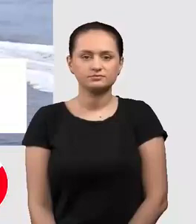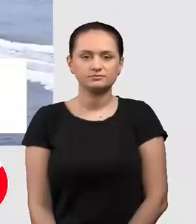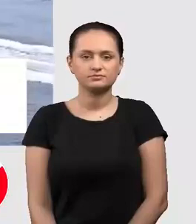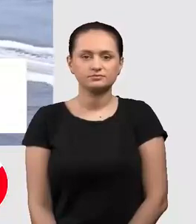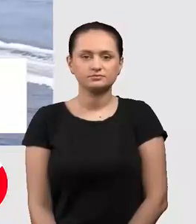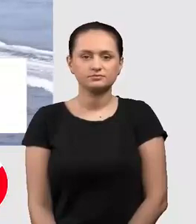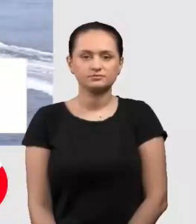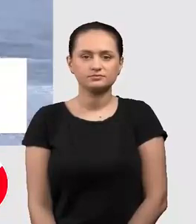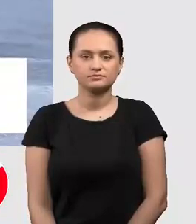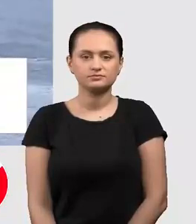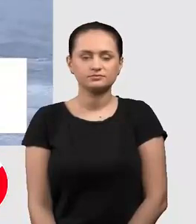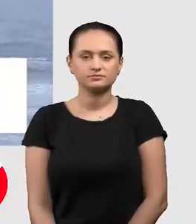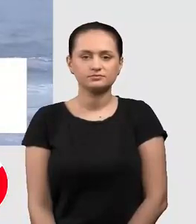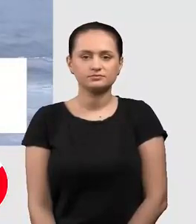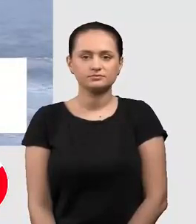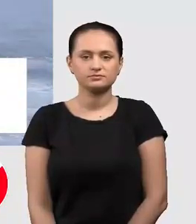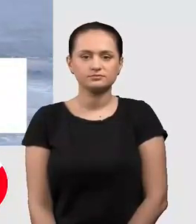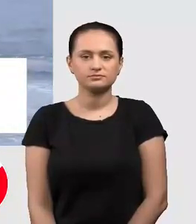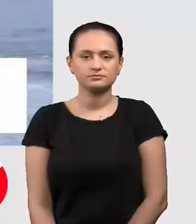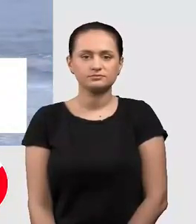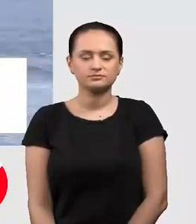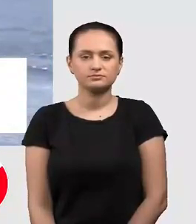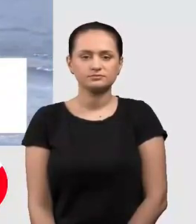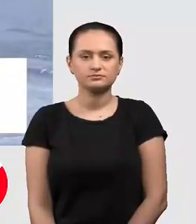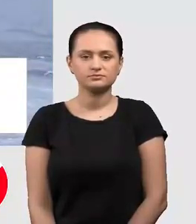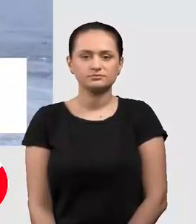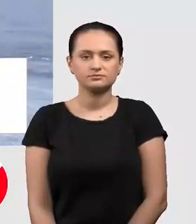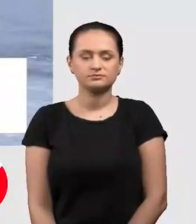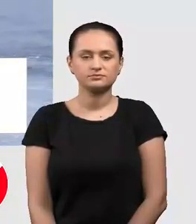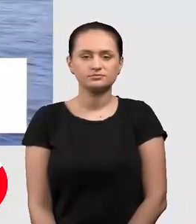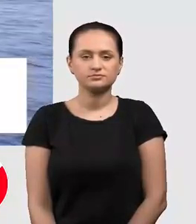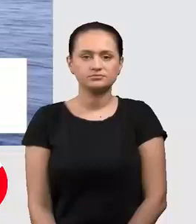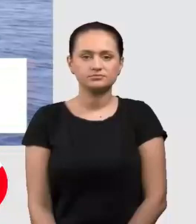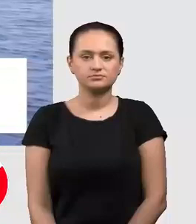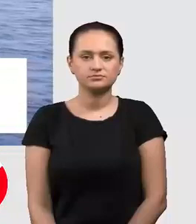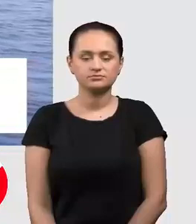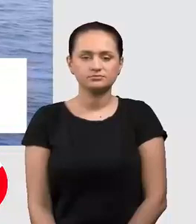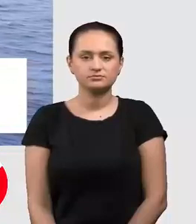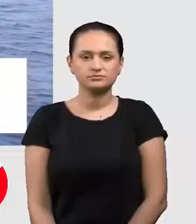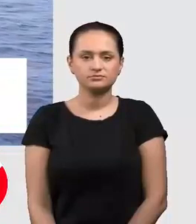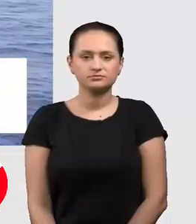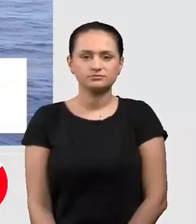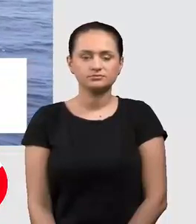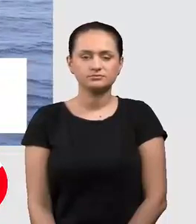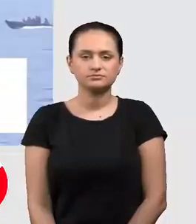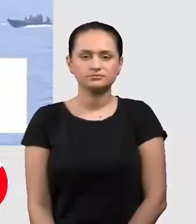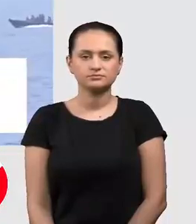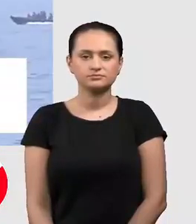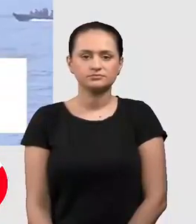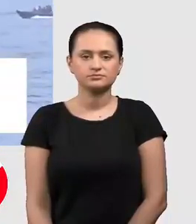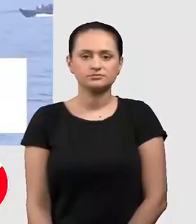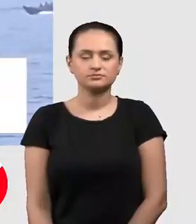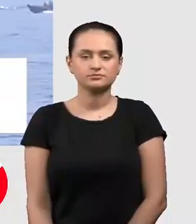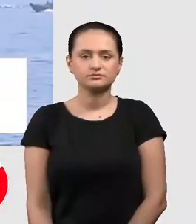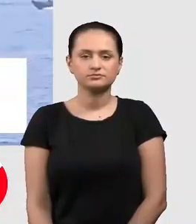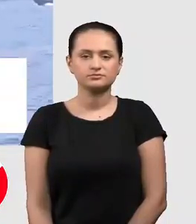critice. În aceste infrastructuri critice intră inclusiv cele de pentru exploatarea gazelor din